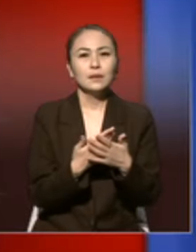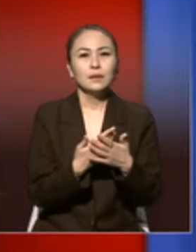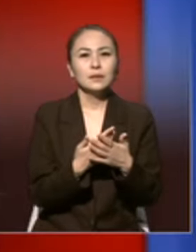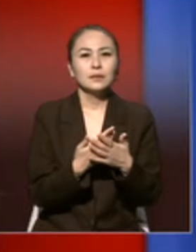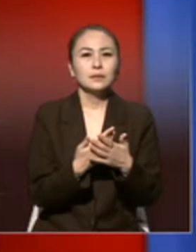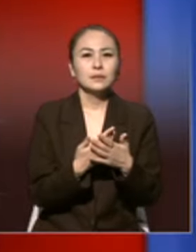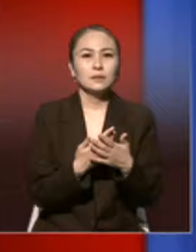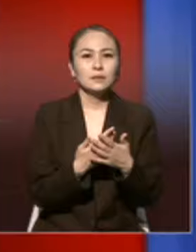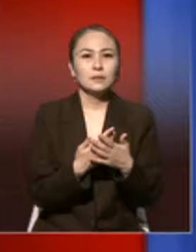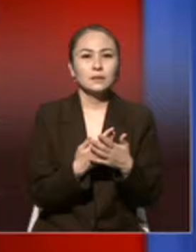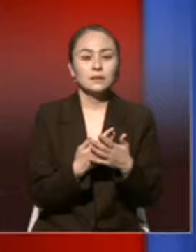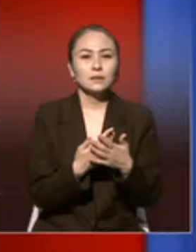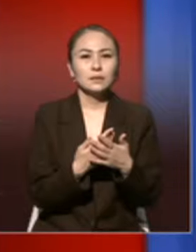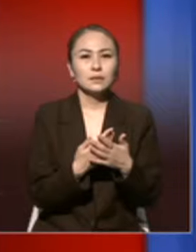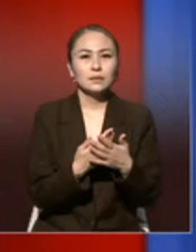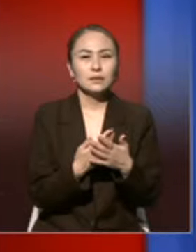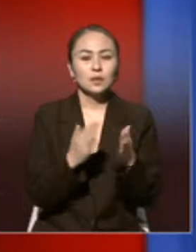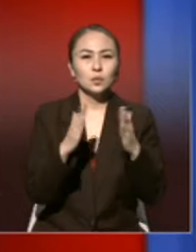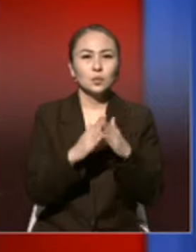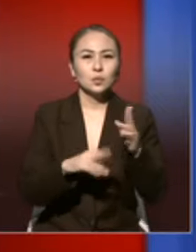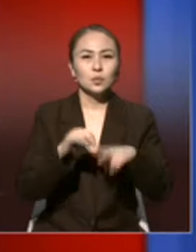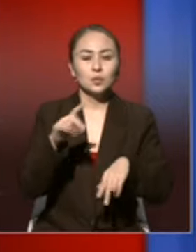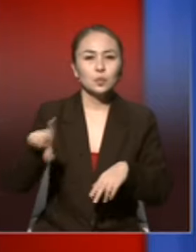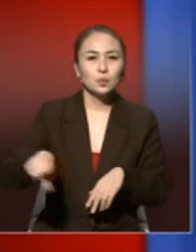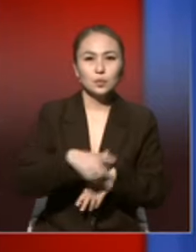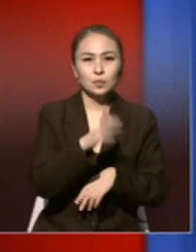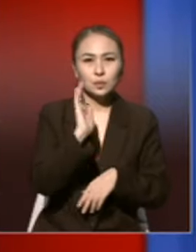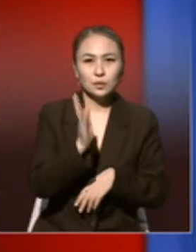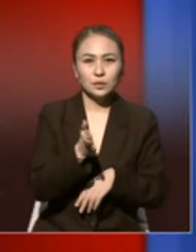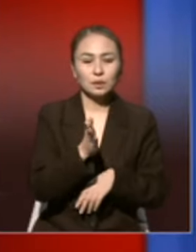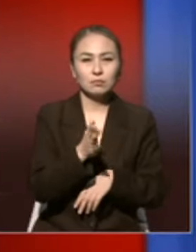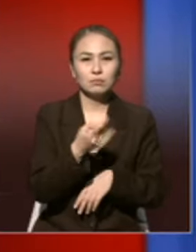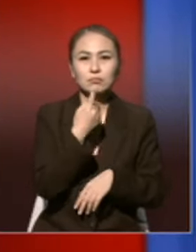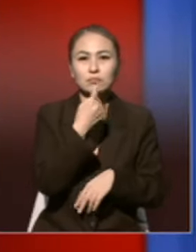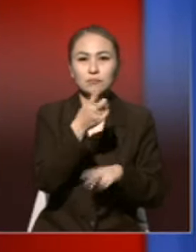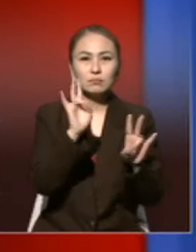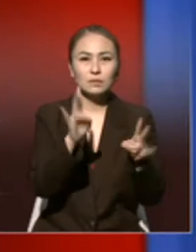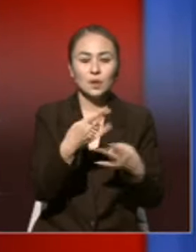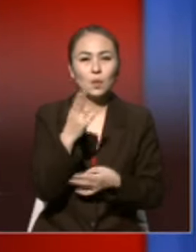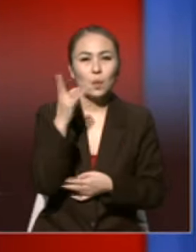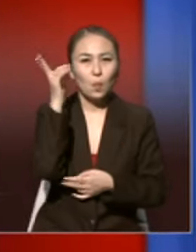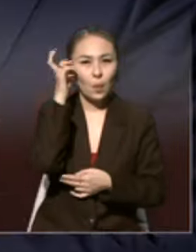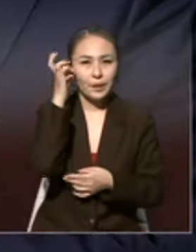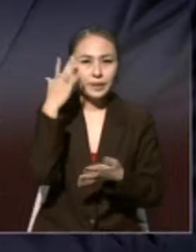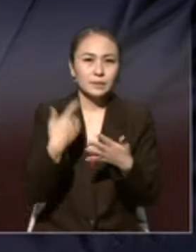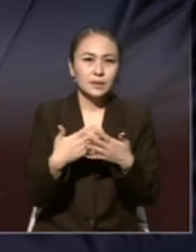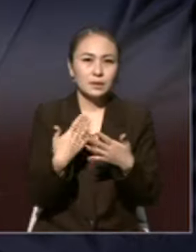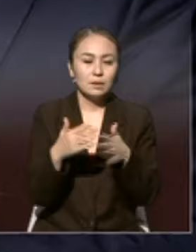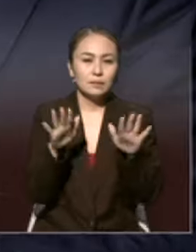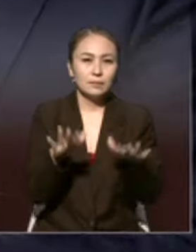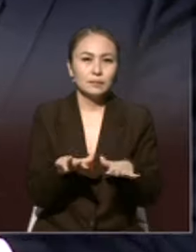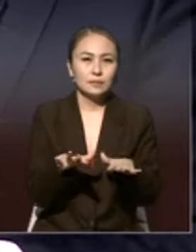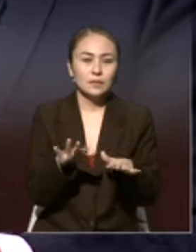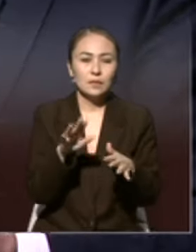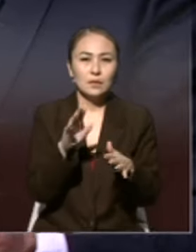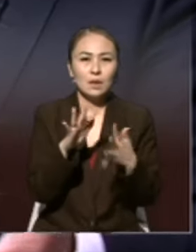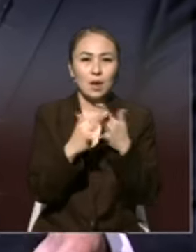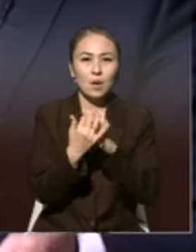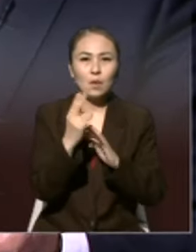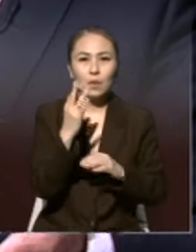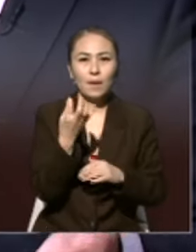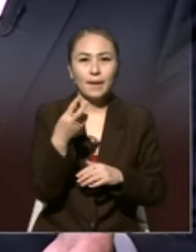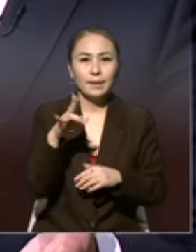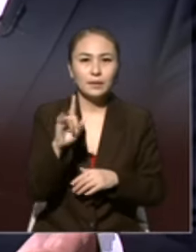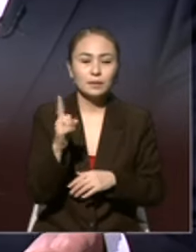мынау жаңаға біз мысалға жол салынады. Енді мысалға мен алысқа бармай қояйық, жаңа Қоянды мысалға келтіріп атырмыз. Не себептен жаңа су басып